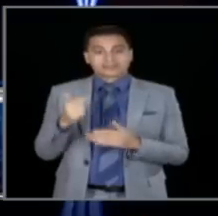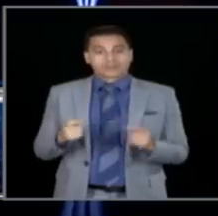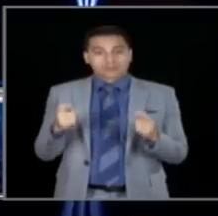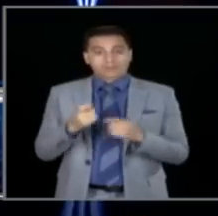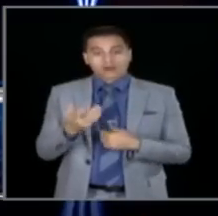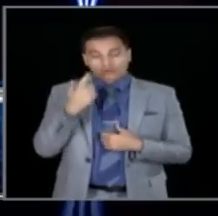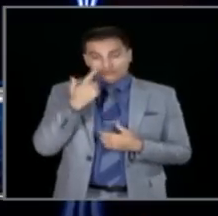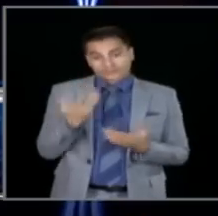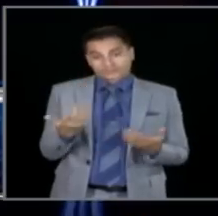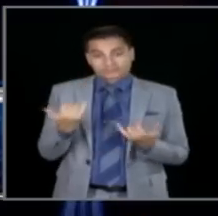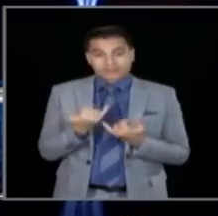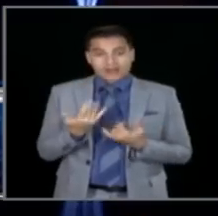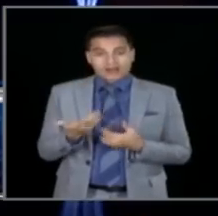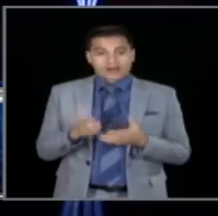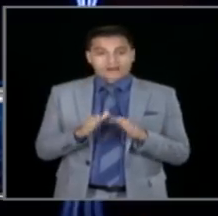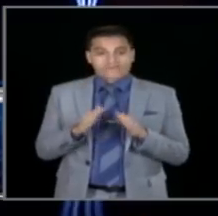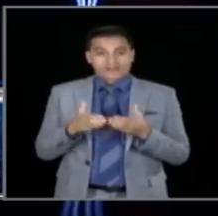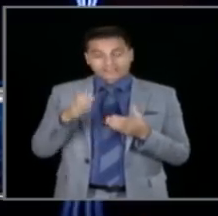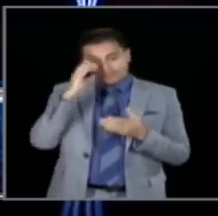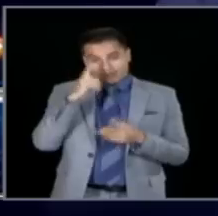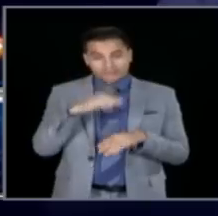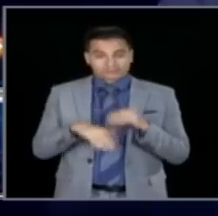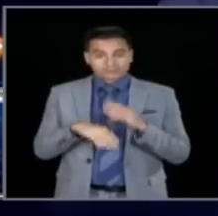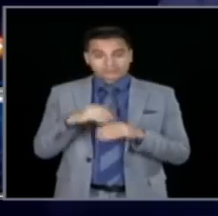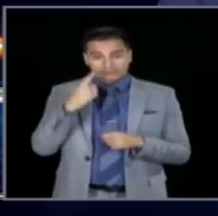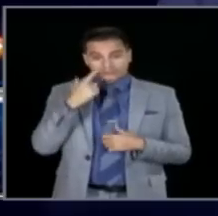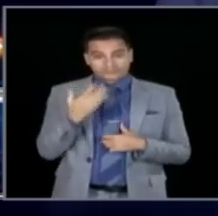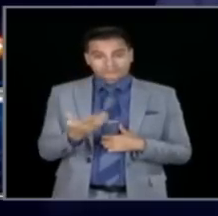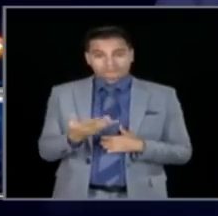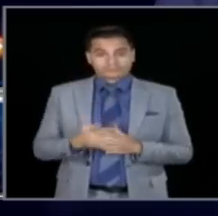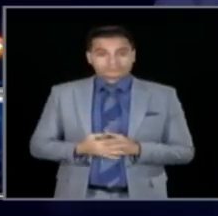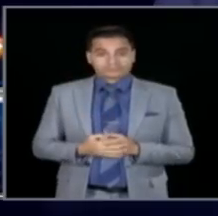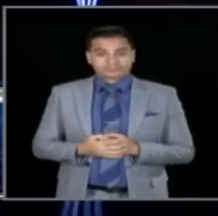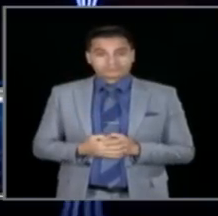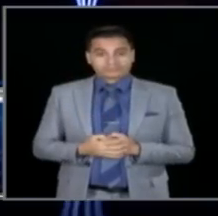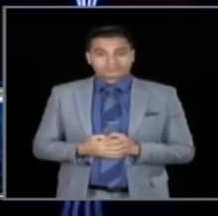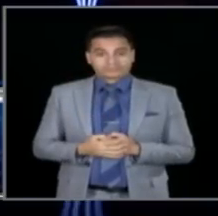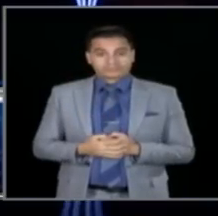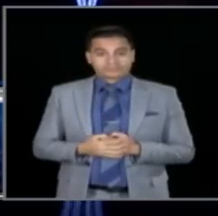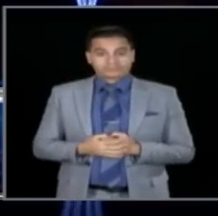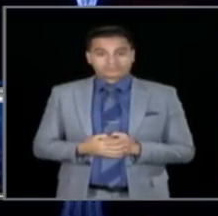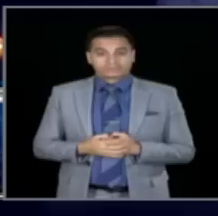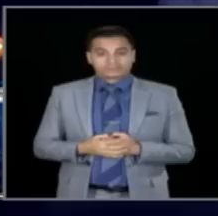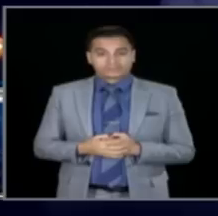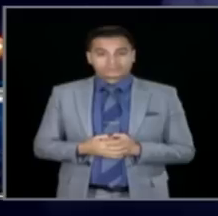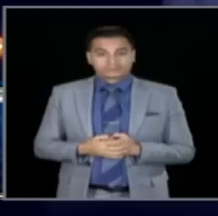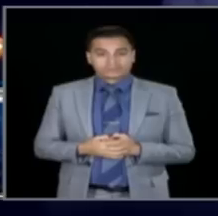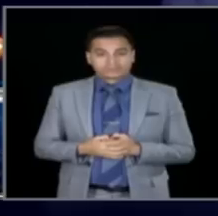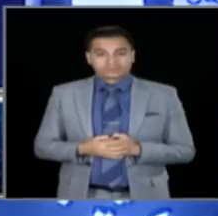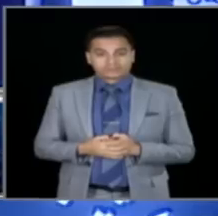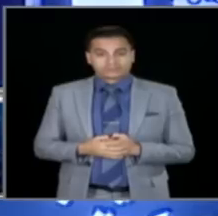المباراة. تخيلوا بقى الزمالك بياخد الريسك لأنهي درجة؟ في إجابة؟